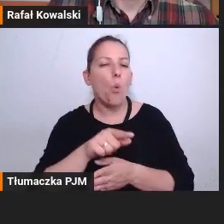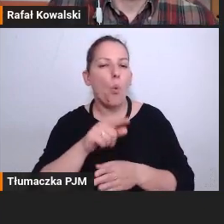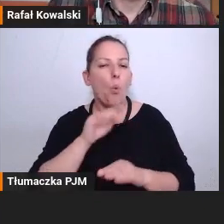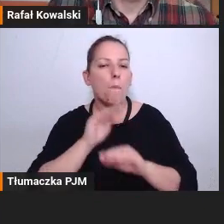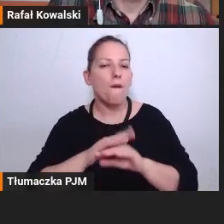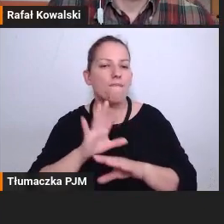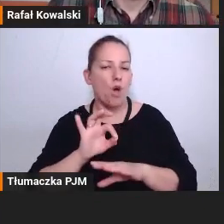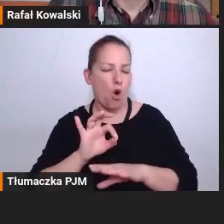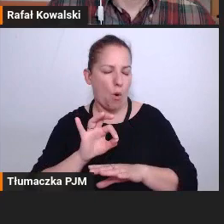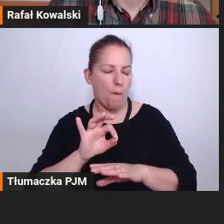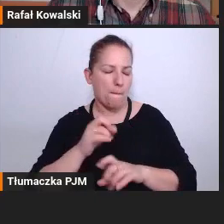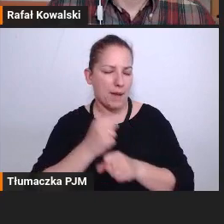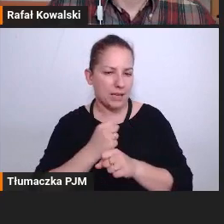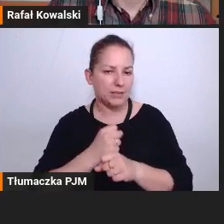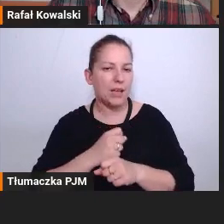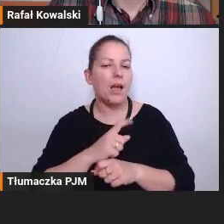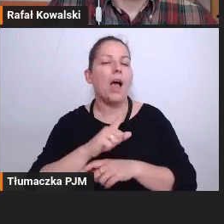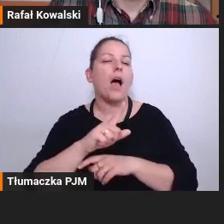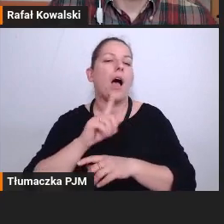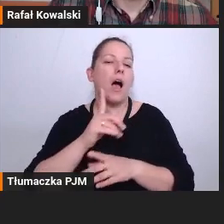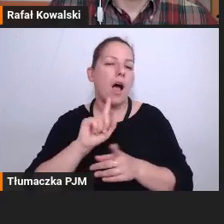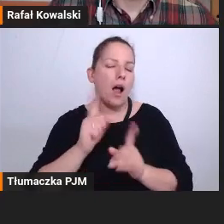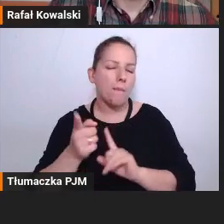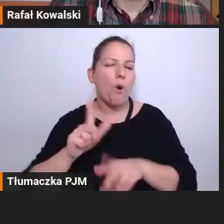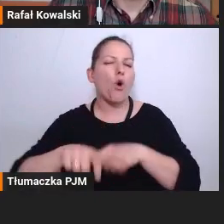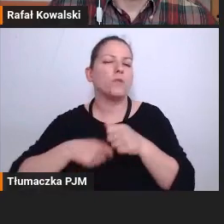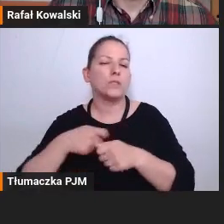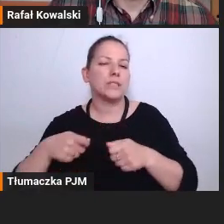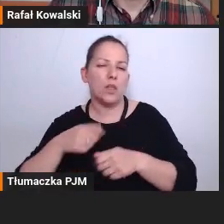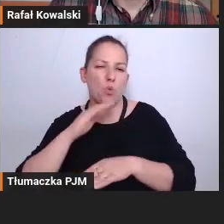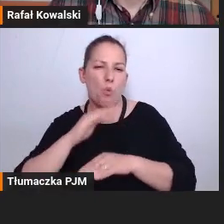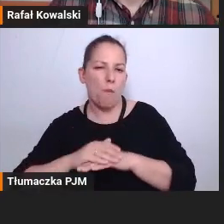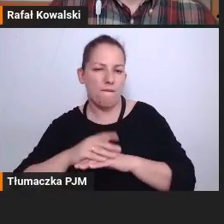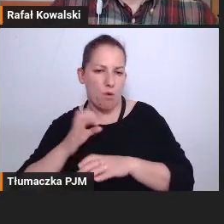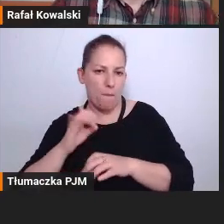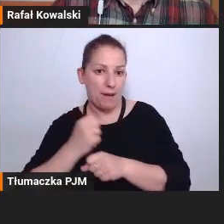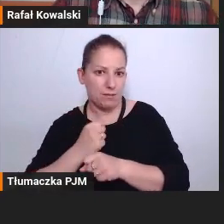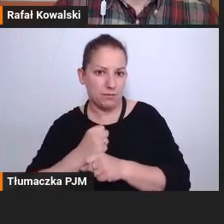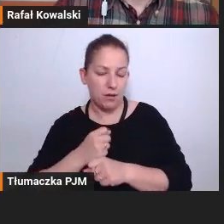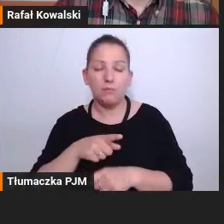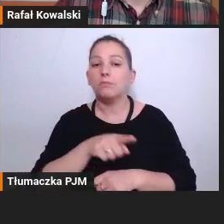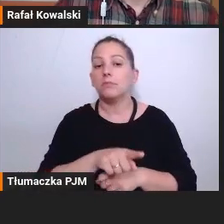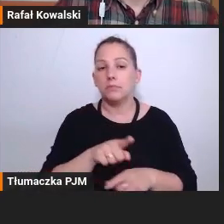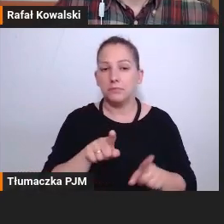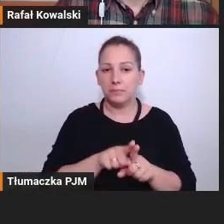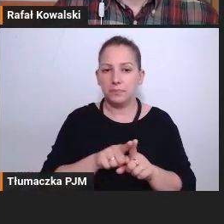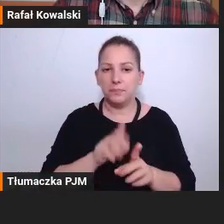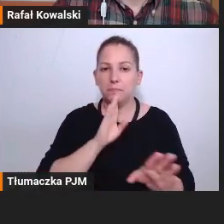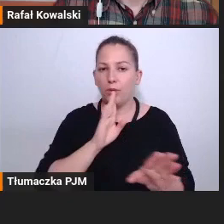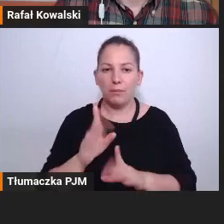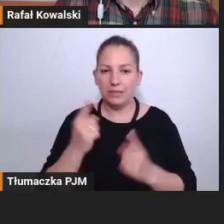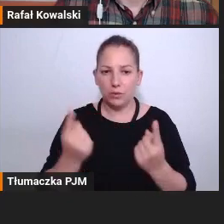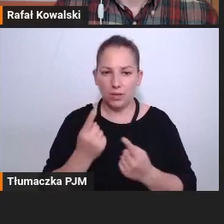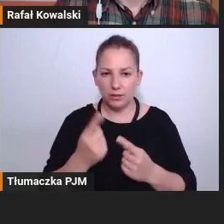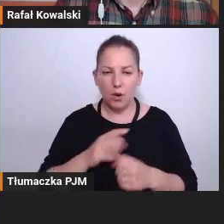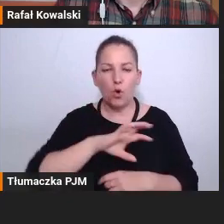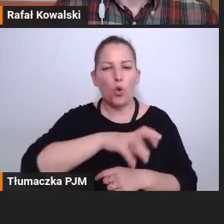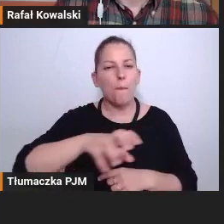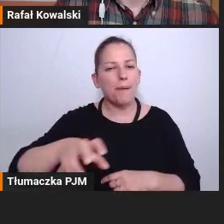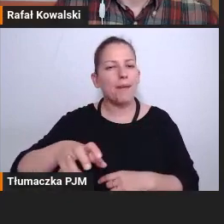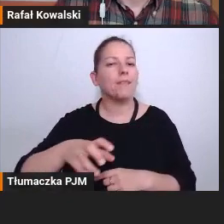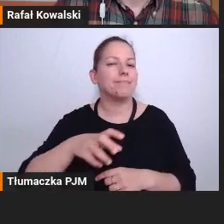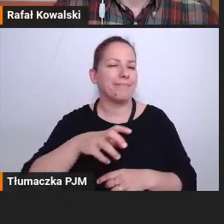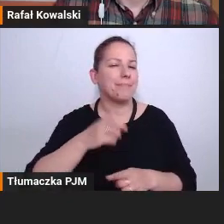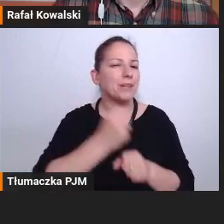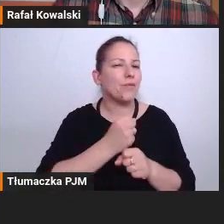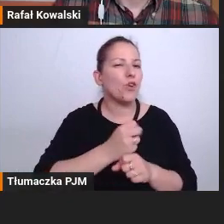lub rozwiązania z nim umowy o pracę, tak? Czyli tutaj też jest taka sytuacja, tak jak mamy grupy pracowników objęte